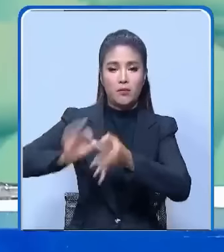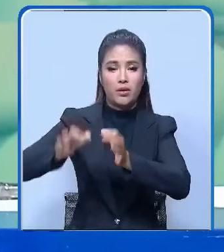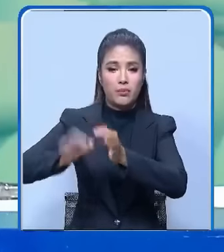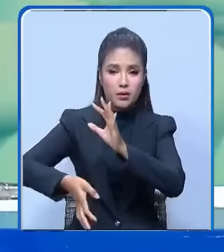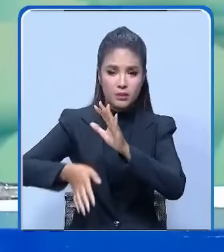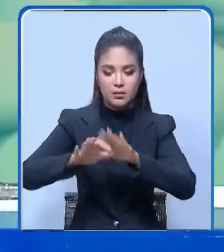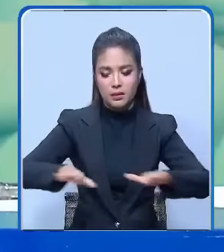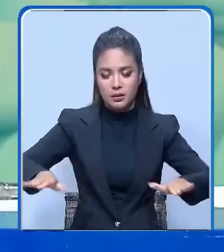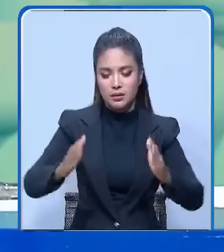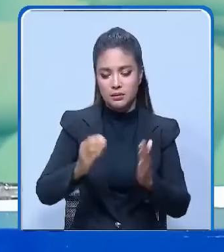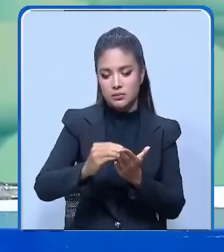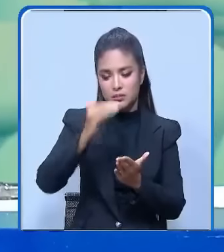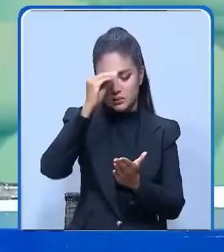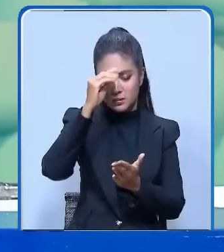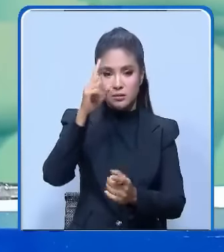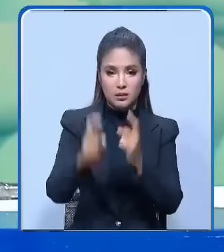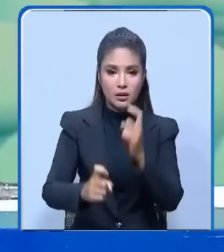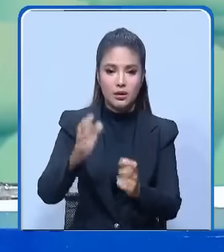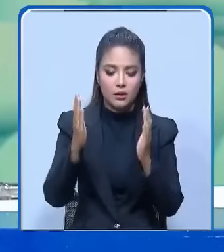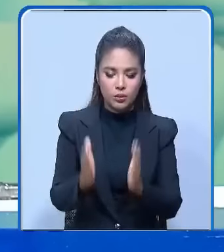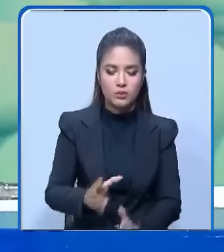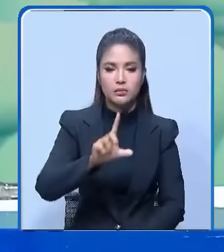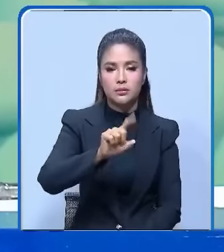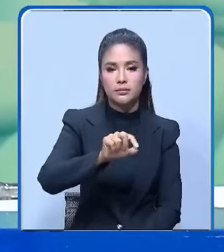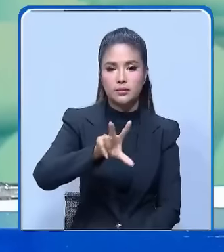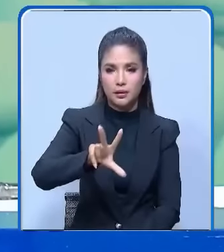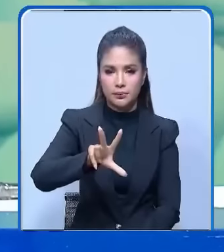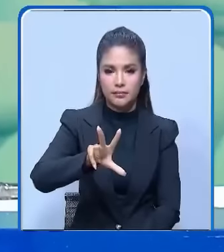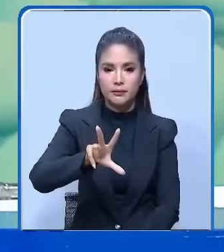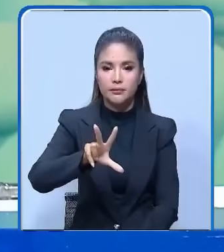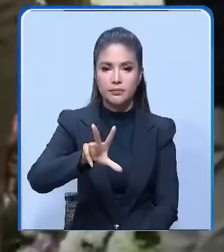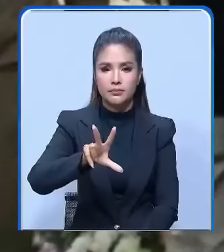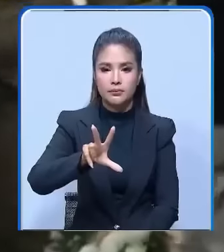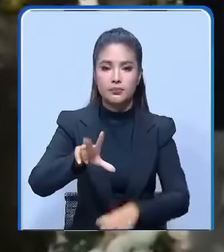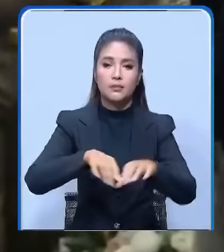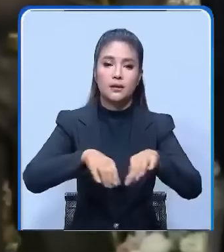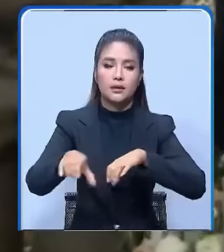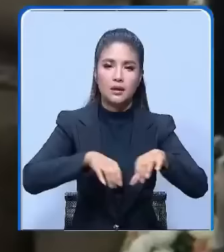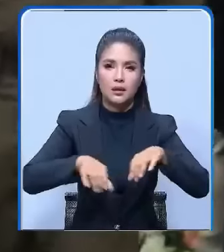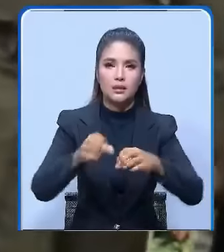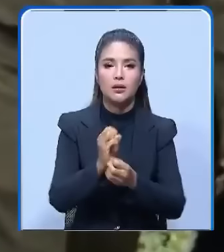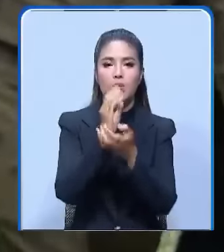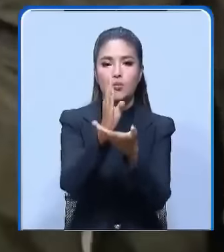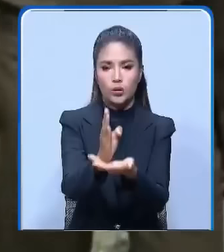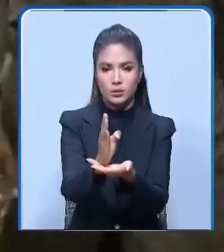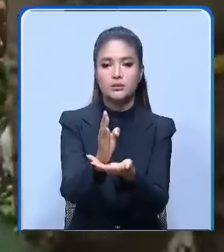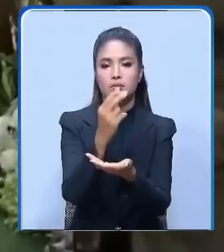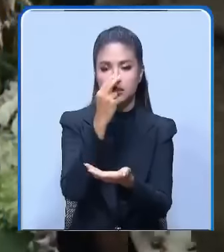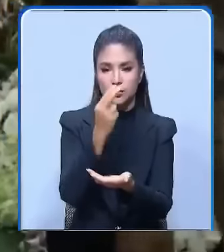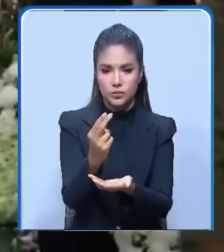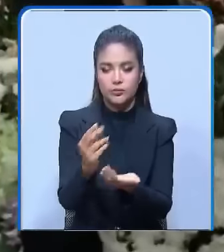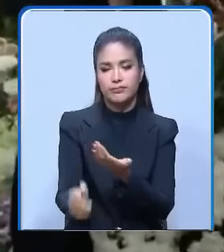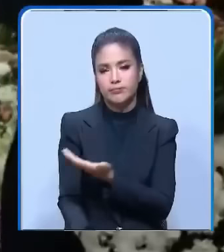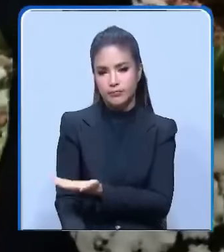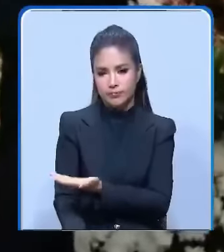ผู้เสียชีวิตถึง23คนค่ะพาคุณผู้ชมไปที่งานสวดพระอภิธรรมนะคะผู้เสียชีวิตทั้ง23คนที่อุทัยธ